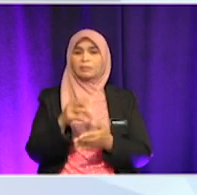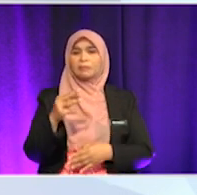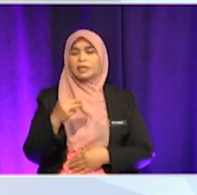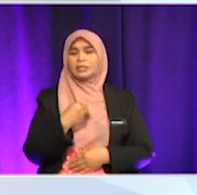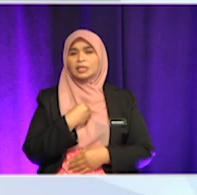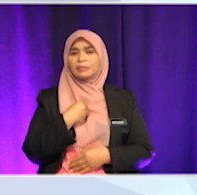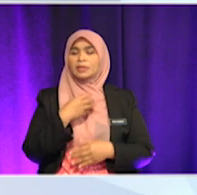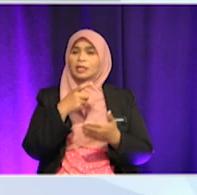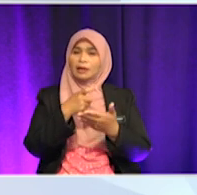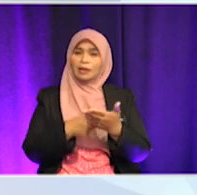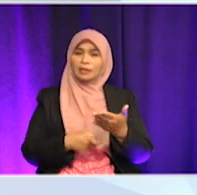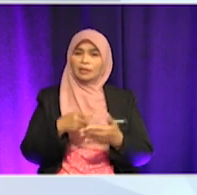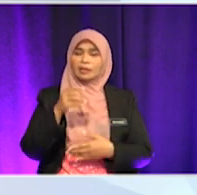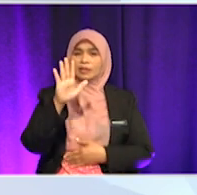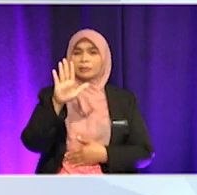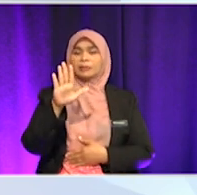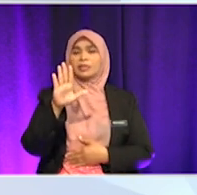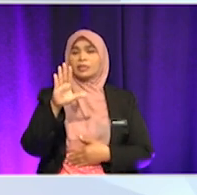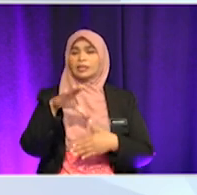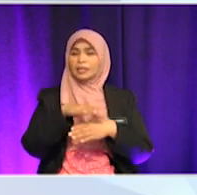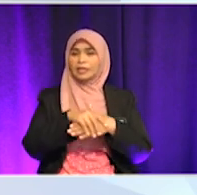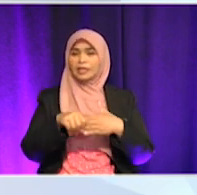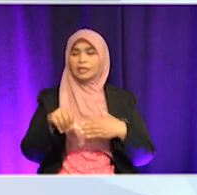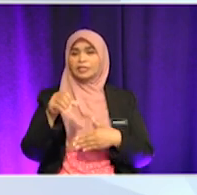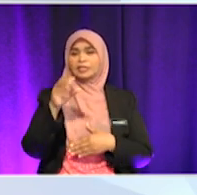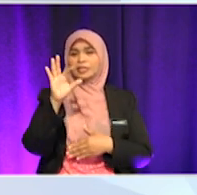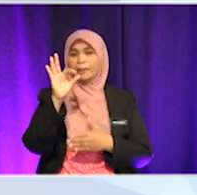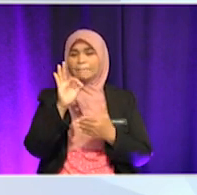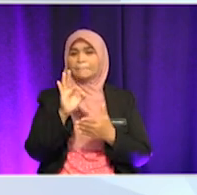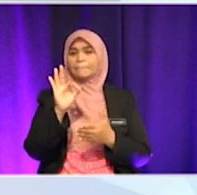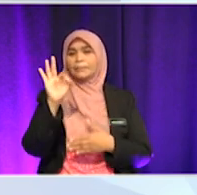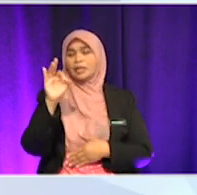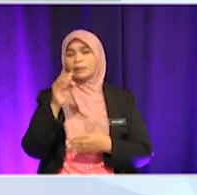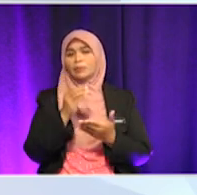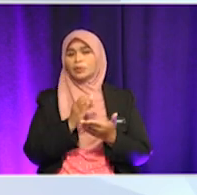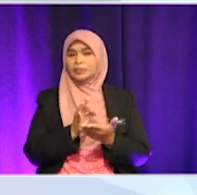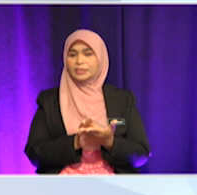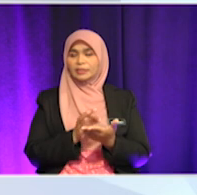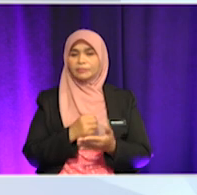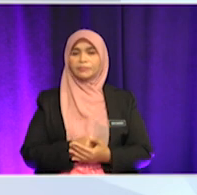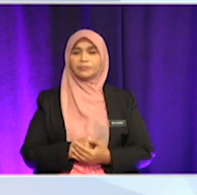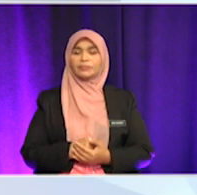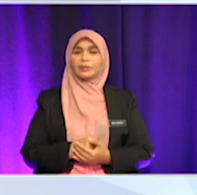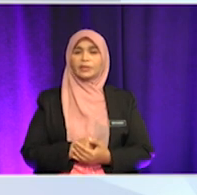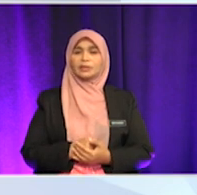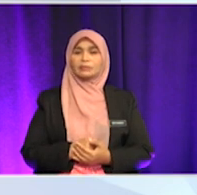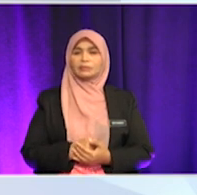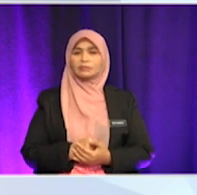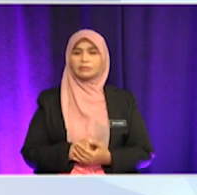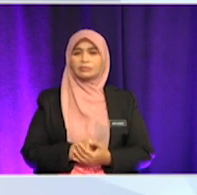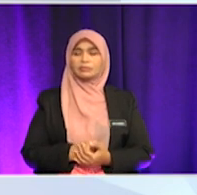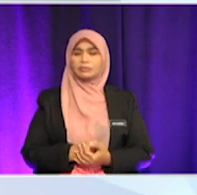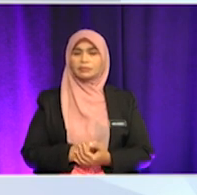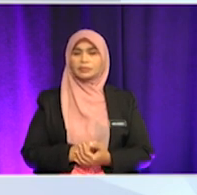berharga RM5.90 dan berharga RM3.60. Okey, baiklah, nampaknya Yong Wei dah teranggok-angguk